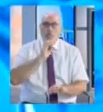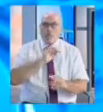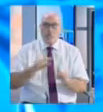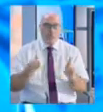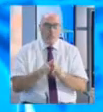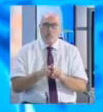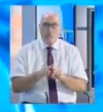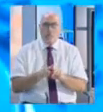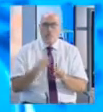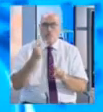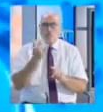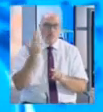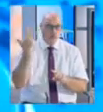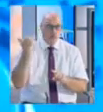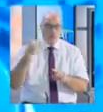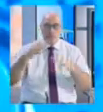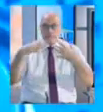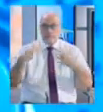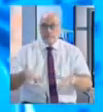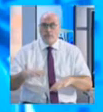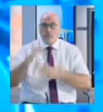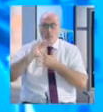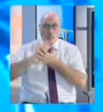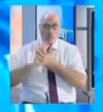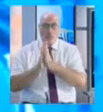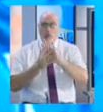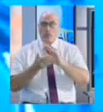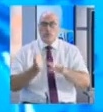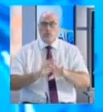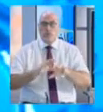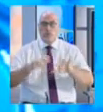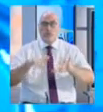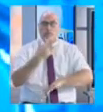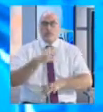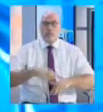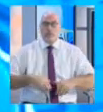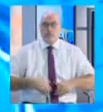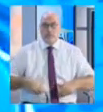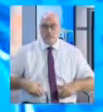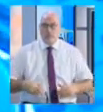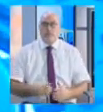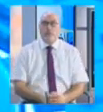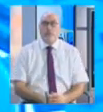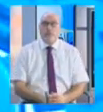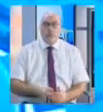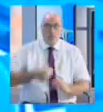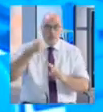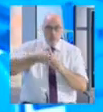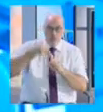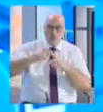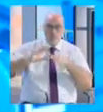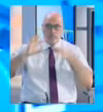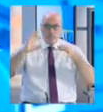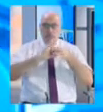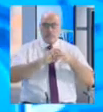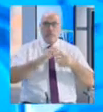أول أمس 19 حريقا متزامنا مس 15 بلدية. تضافر الجهود ما بين مصالح الحماية